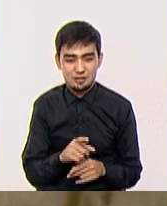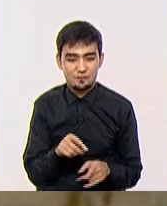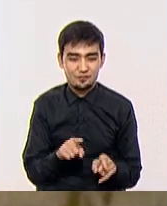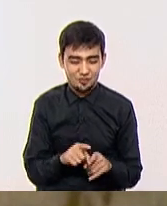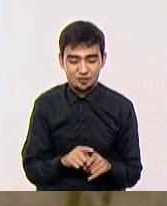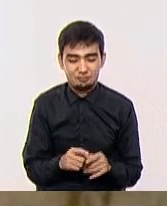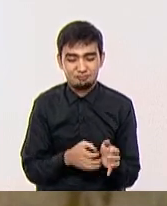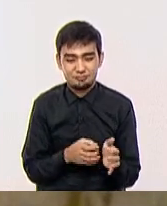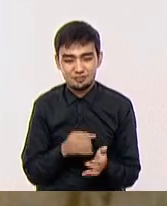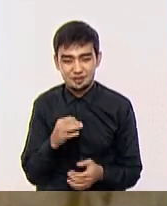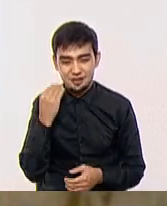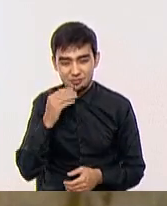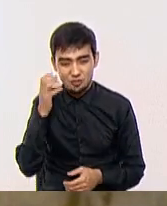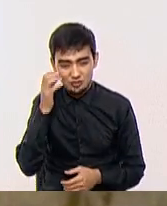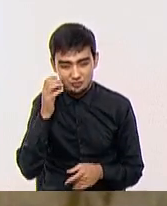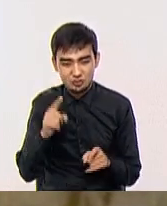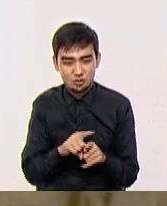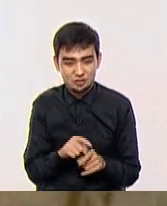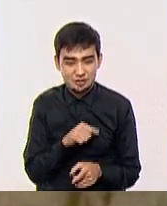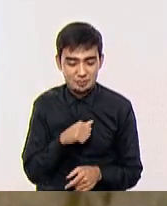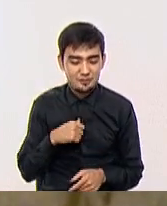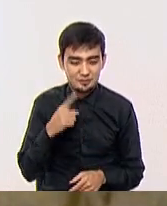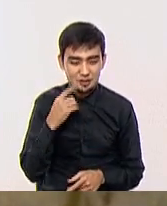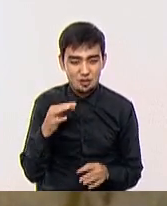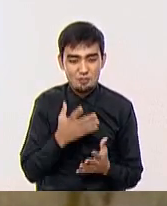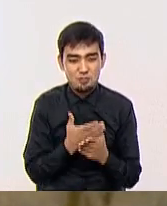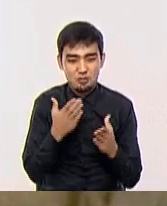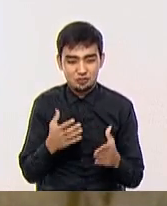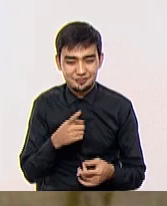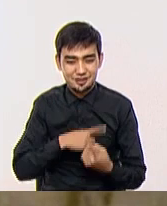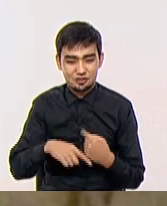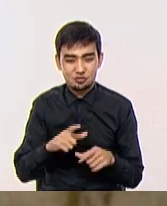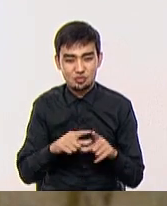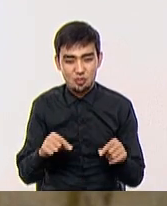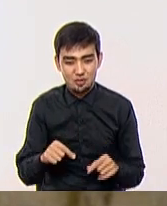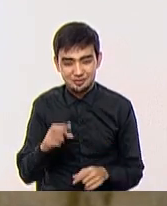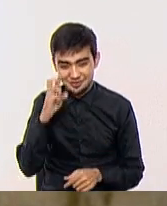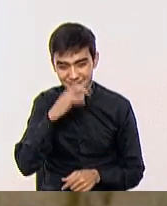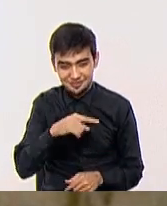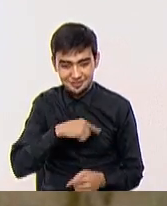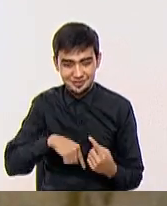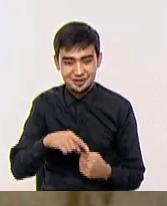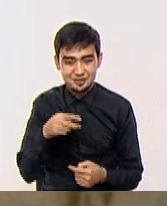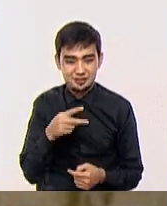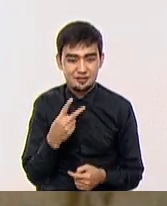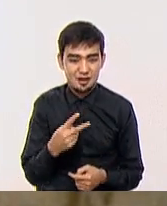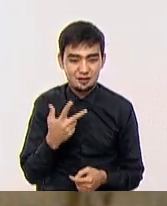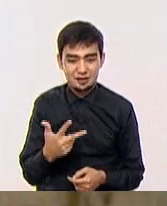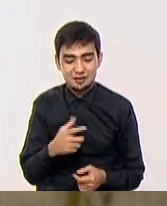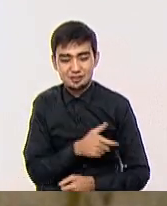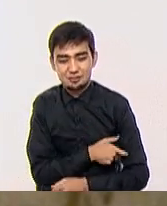недостаточно. Качество образования самого, вы знаете, то, что большинство наших школ в нашей стране — это